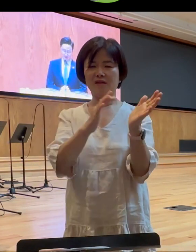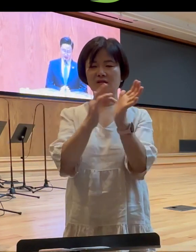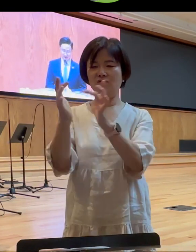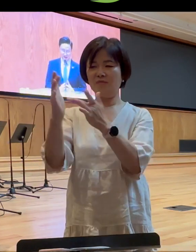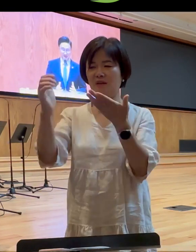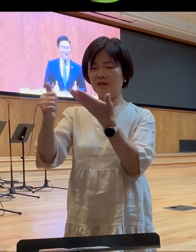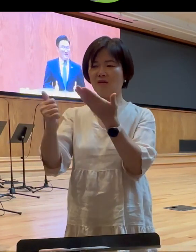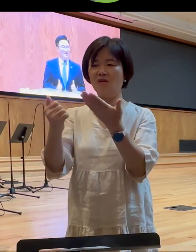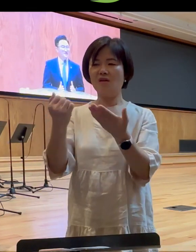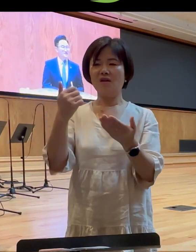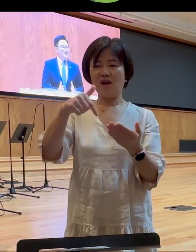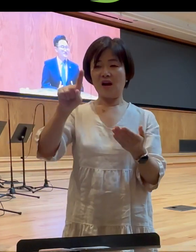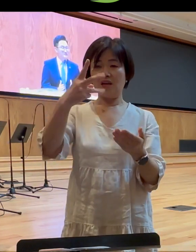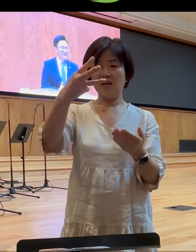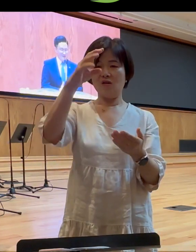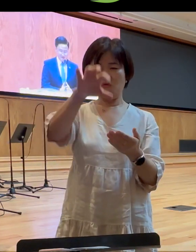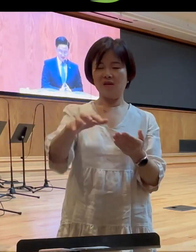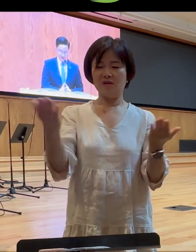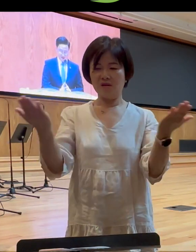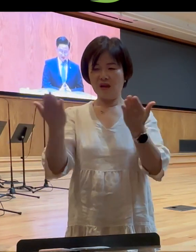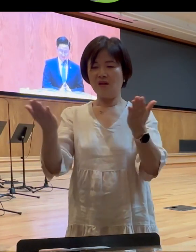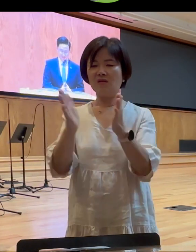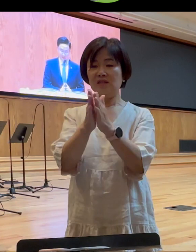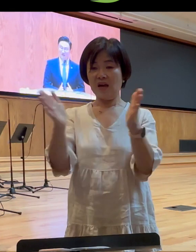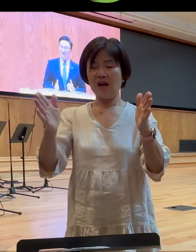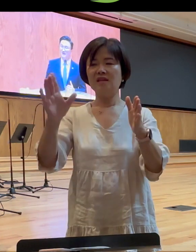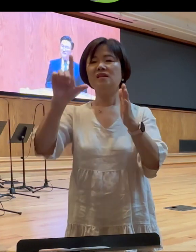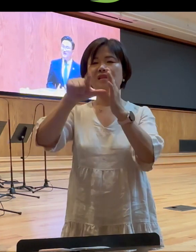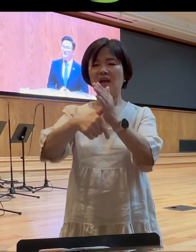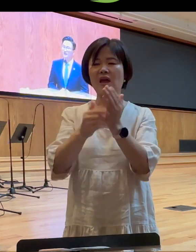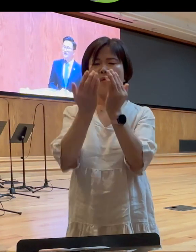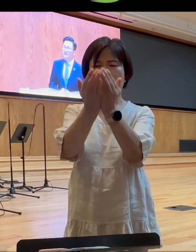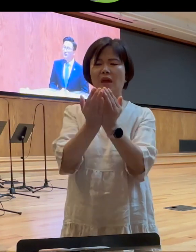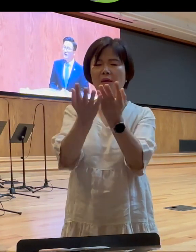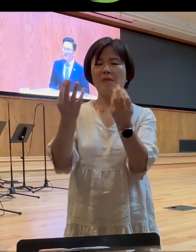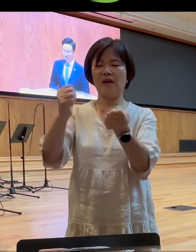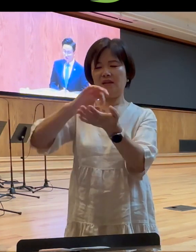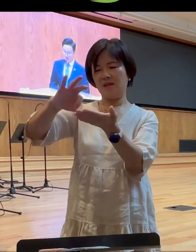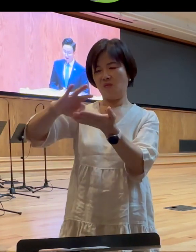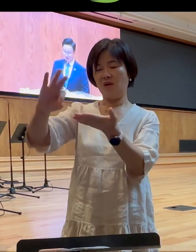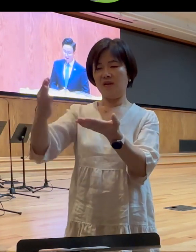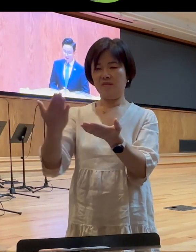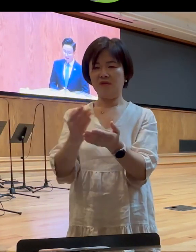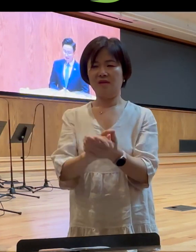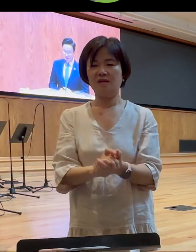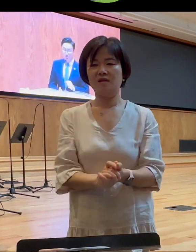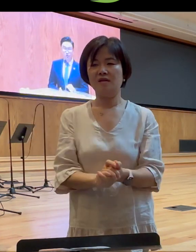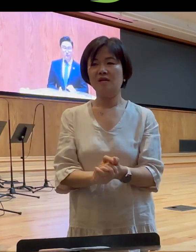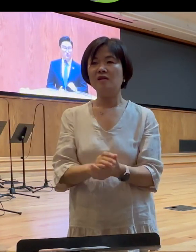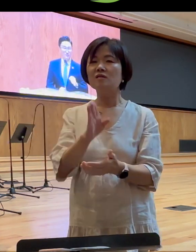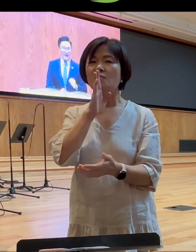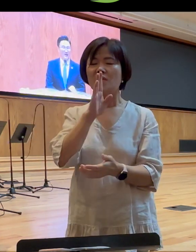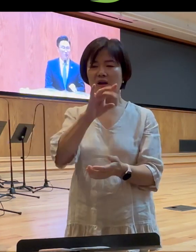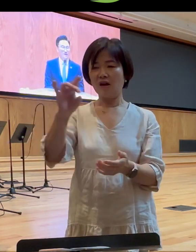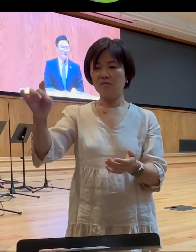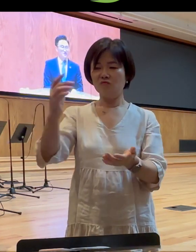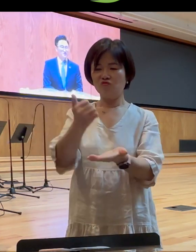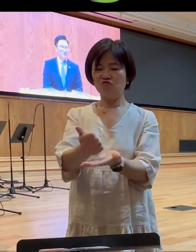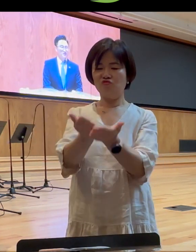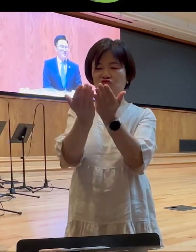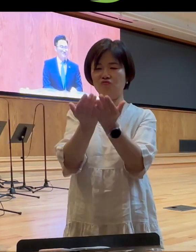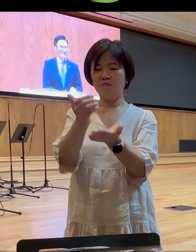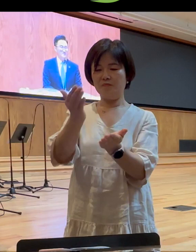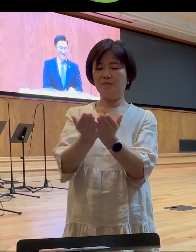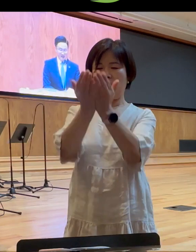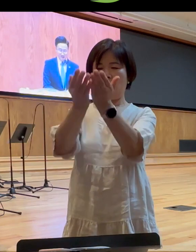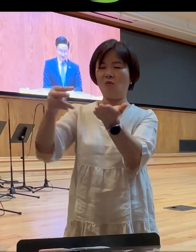예수님께서 갈릴리에서 사역을 시작하실 때 배를 많이 이용하셨습니다. 주로 배에